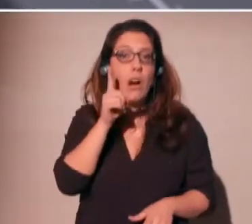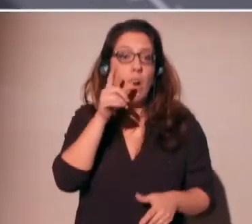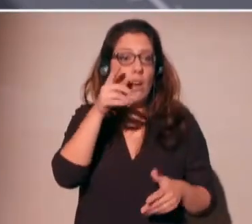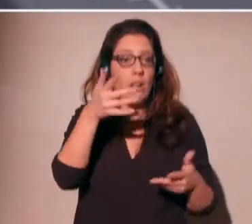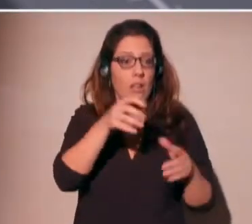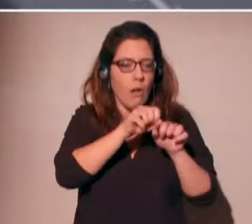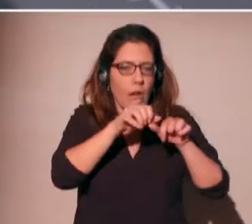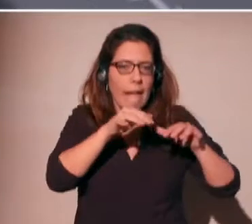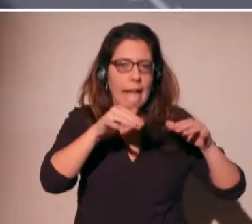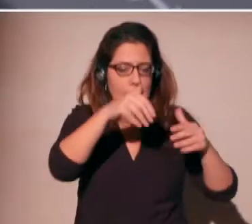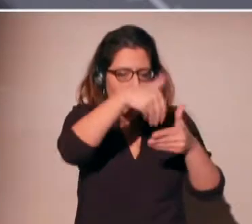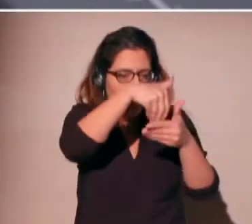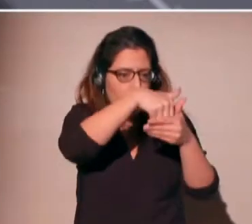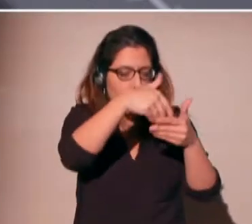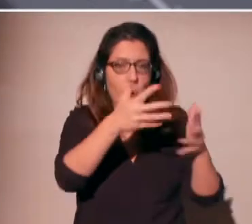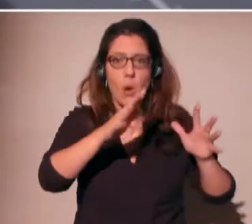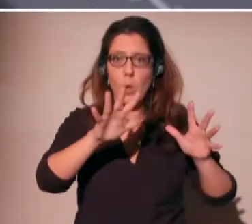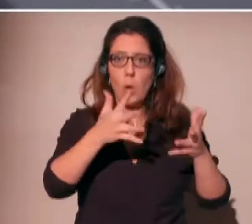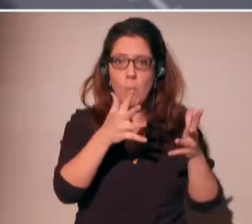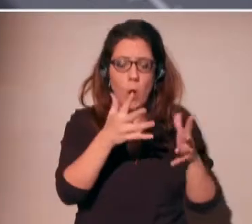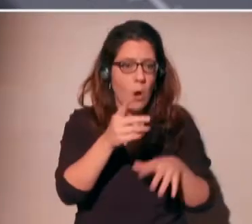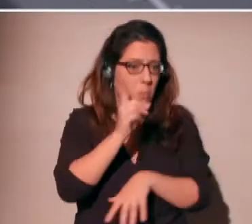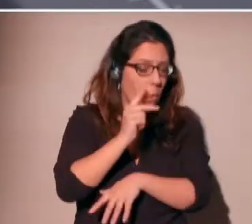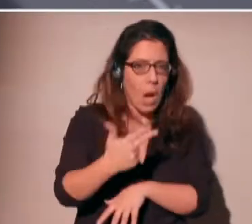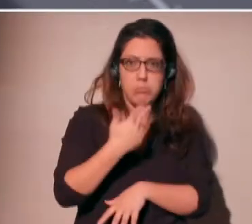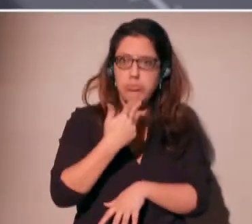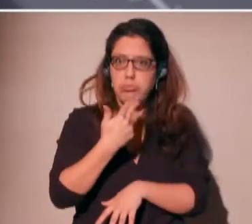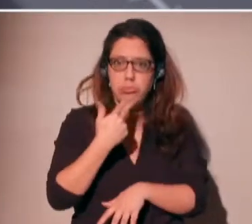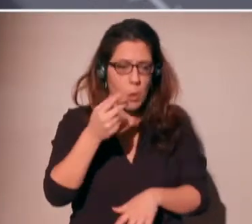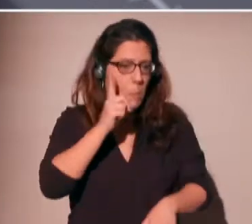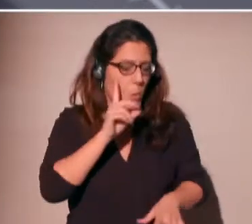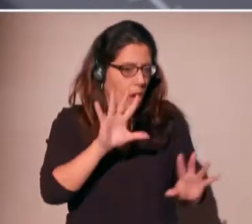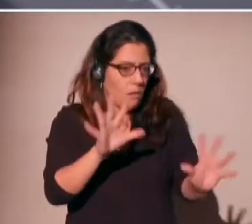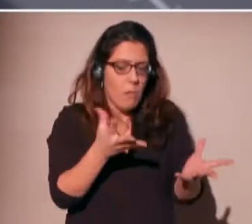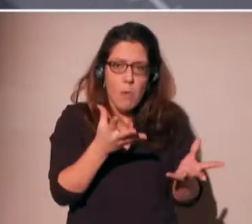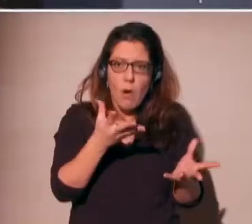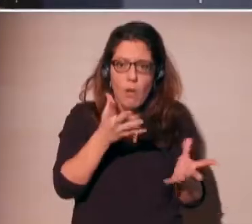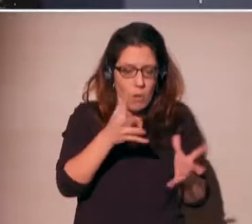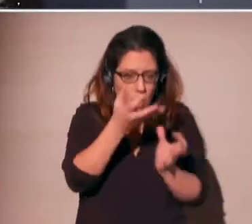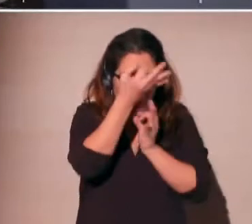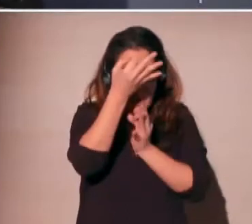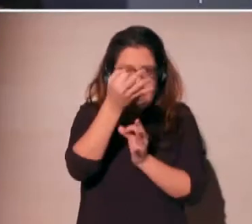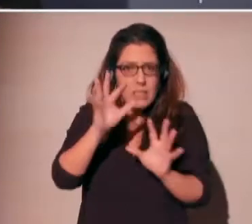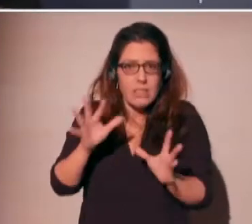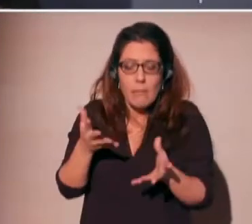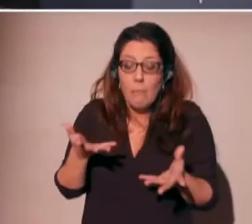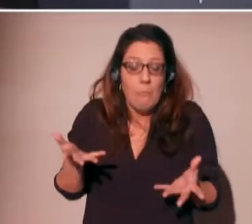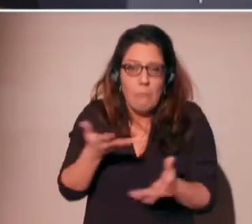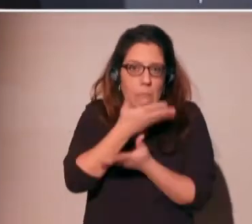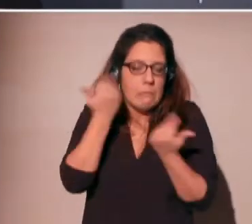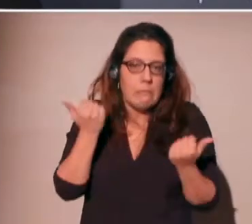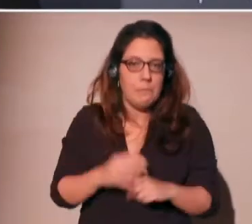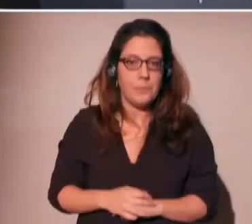les réseaux. On ne sait pas pourquoi ils sont aussi performants qu'ils le sont en termes de précision. Mais ce